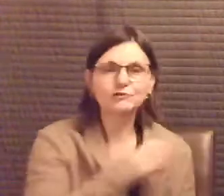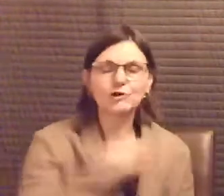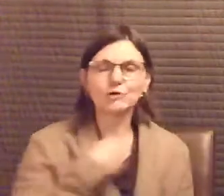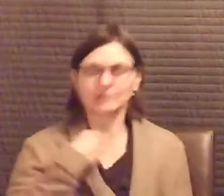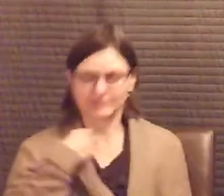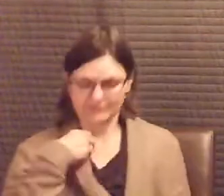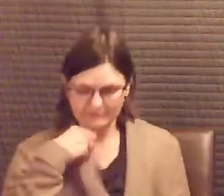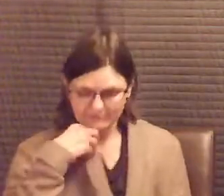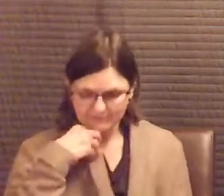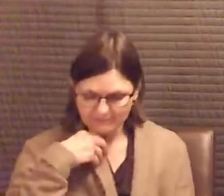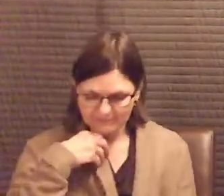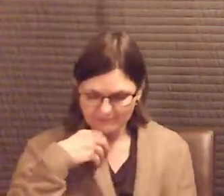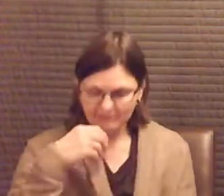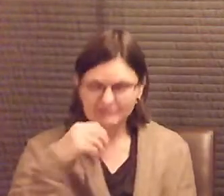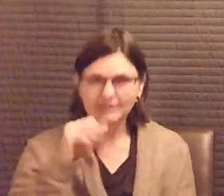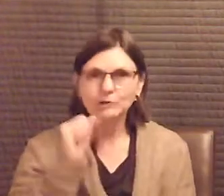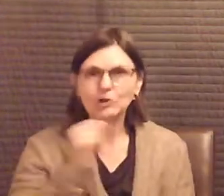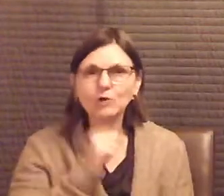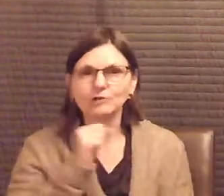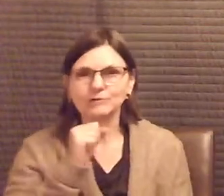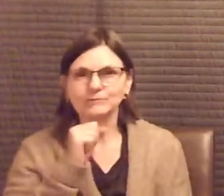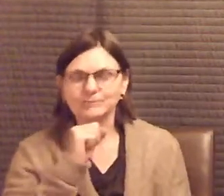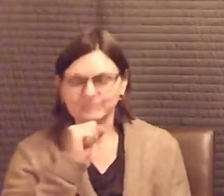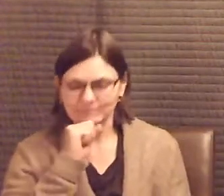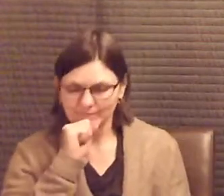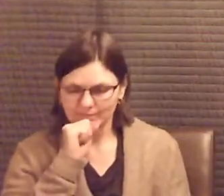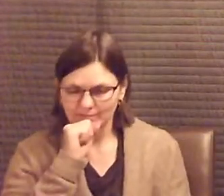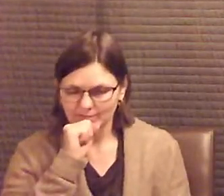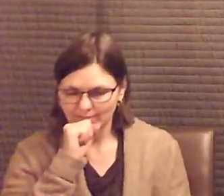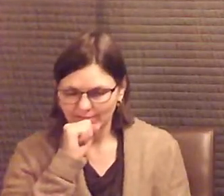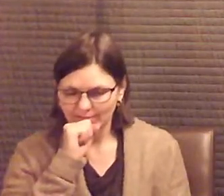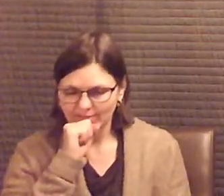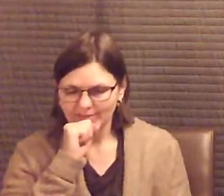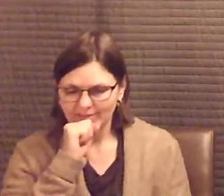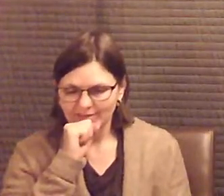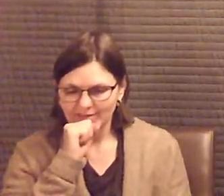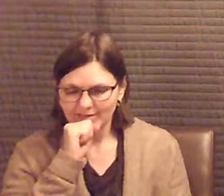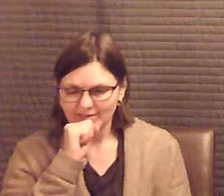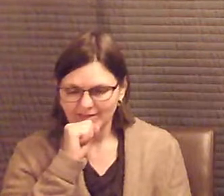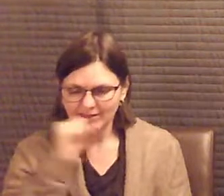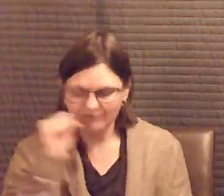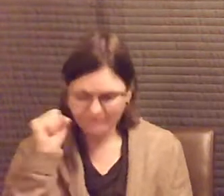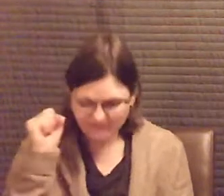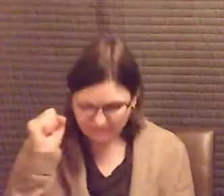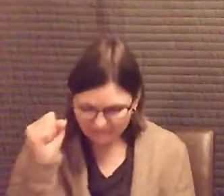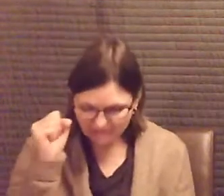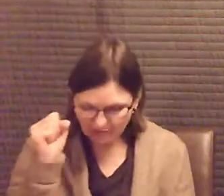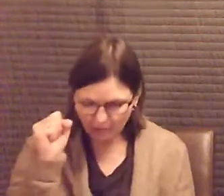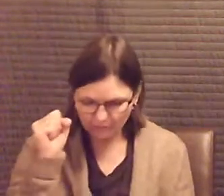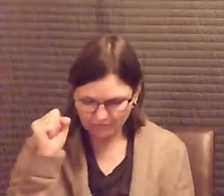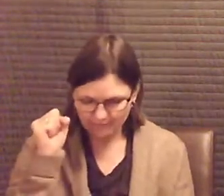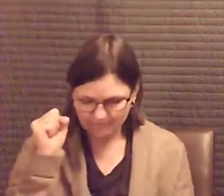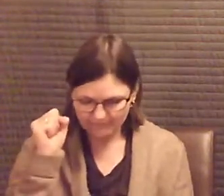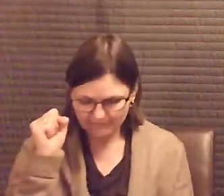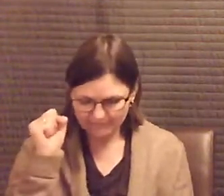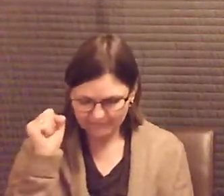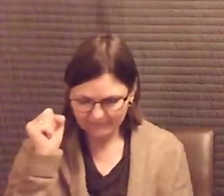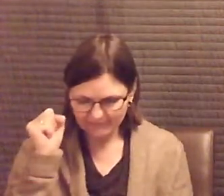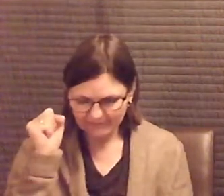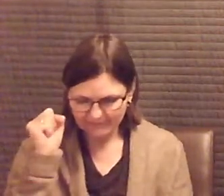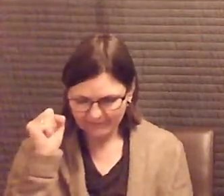niet veranderen lieve ik zou geloven nou en hoe waaier billy ik weten wie gelooft en